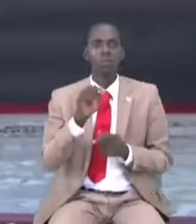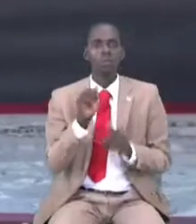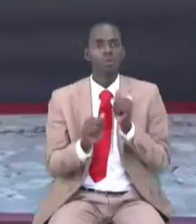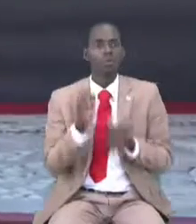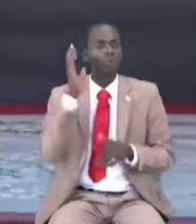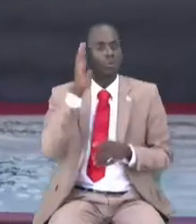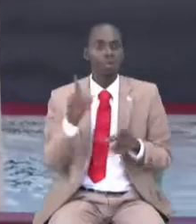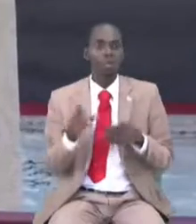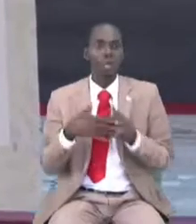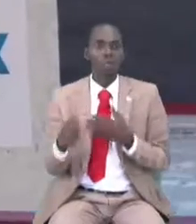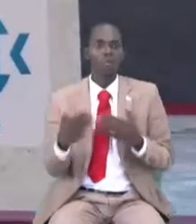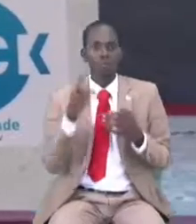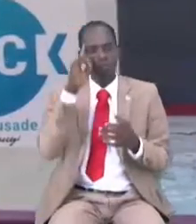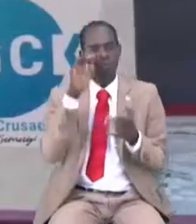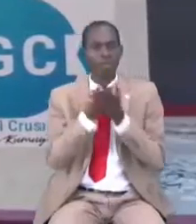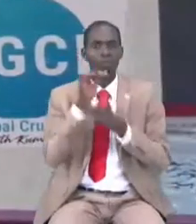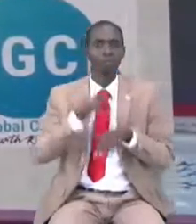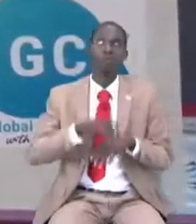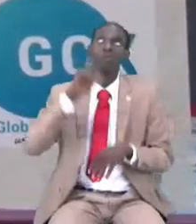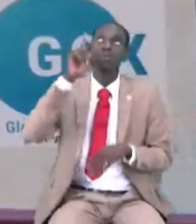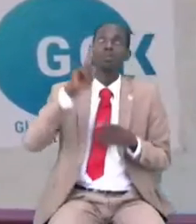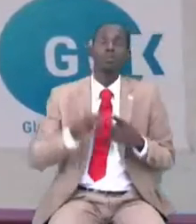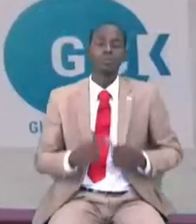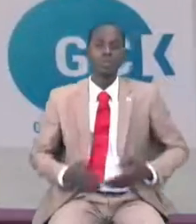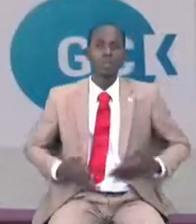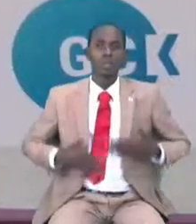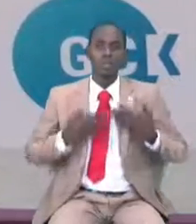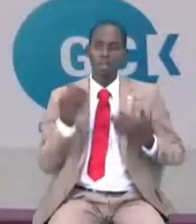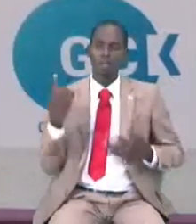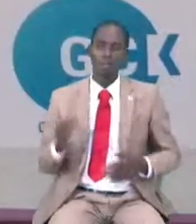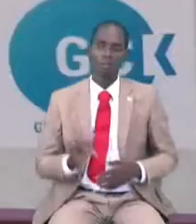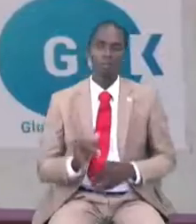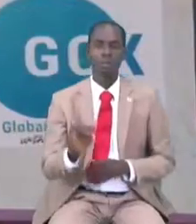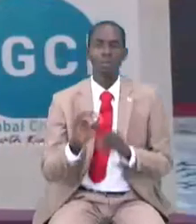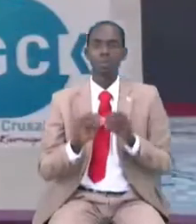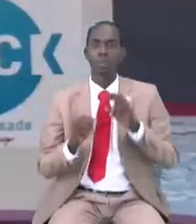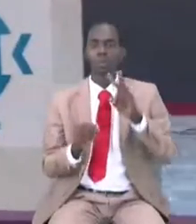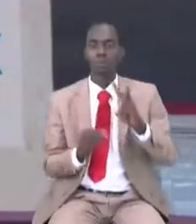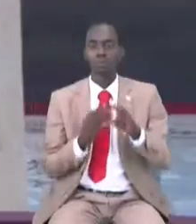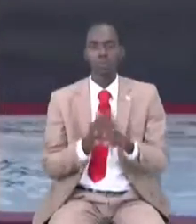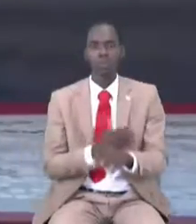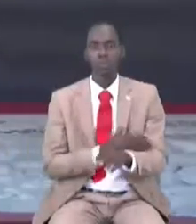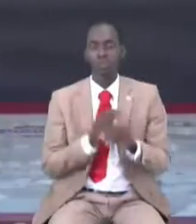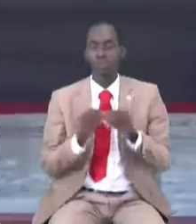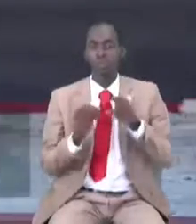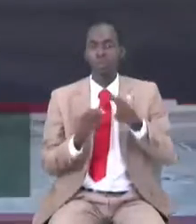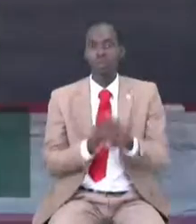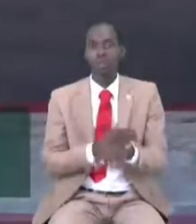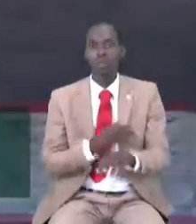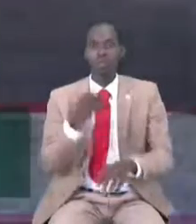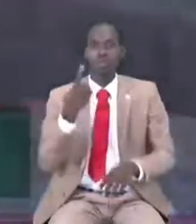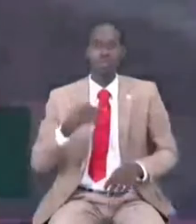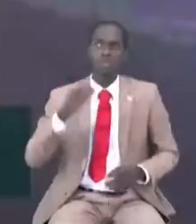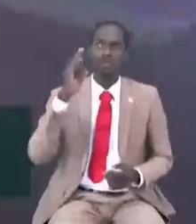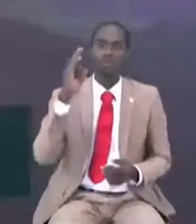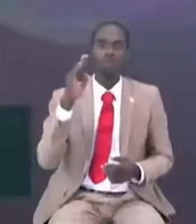Voyons la deuxième partie ici. Tu la parles de l'intervention de la grâce dans le salut de l'âme. Si